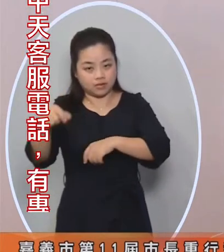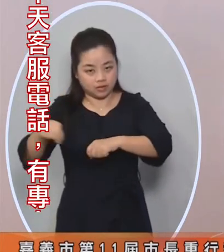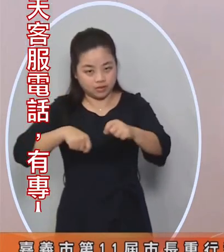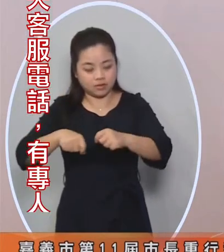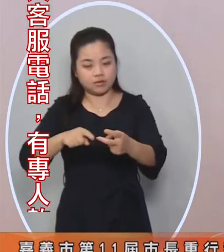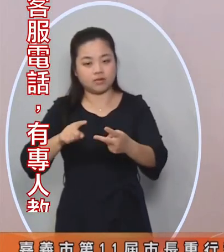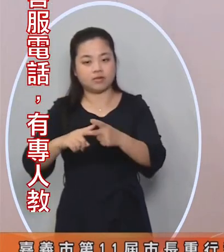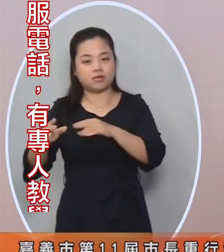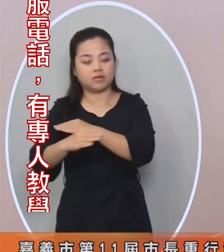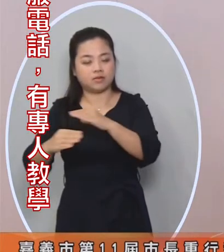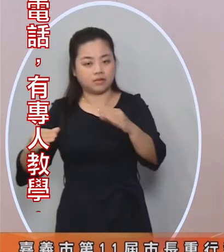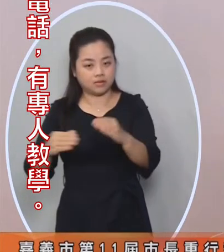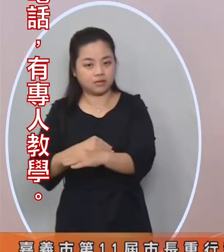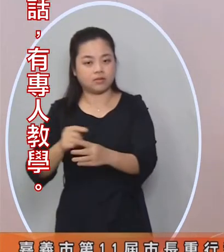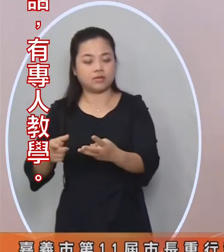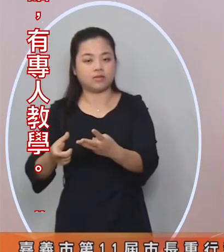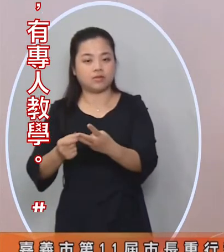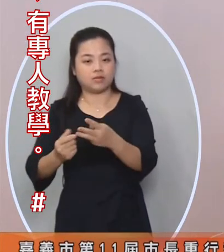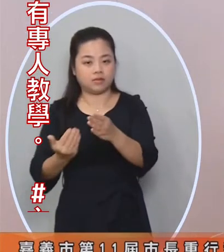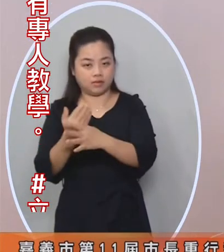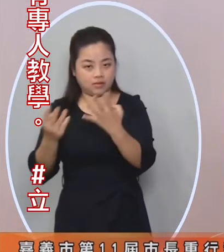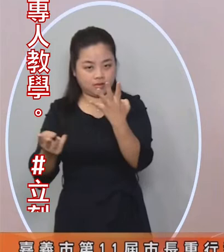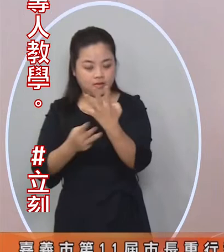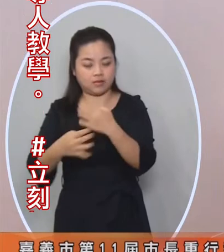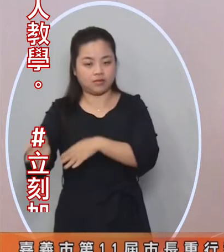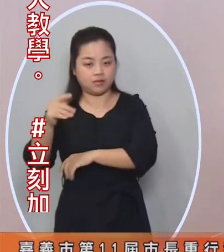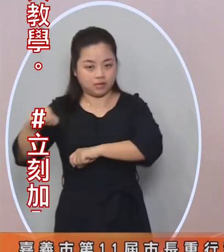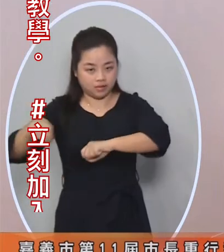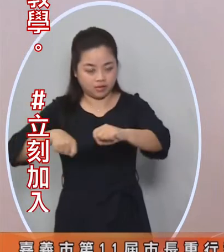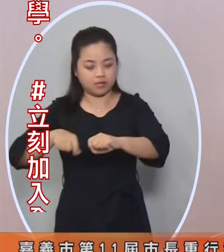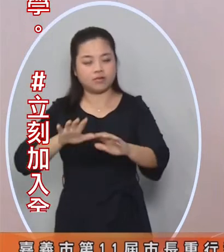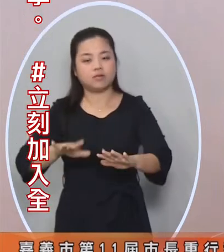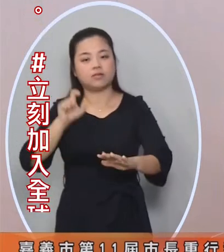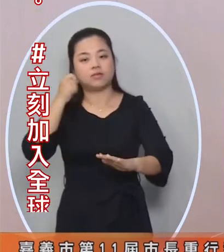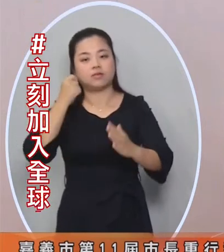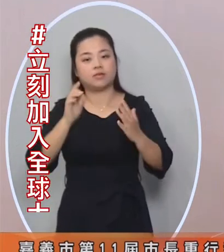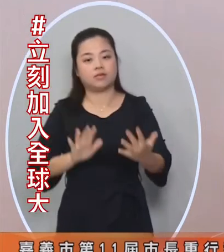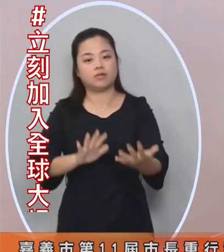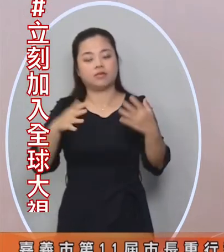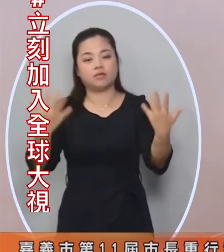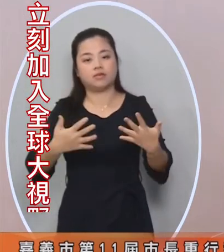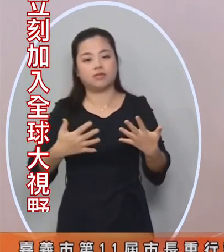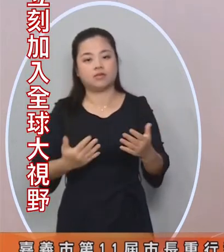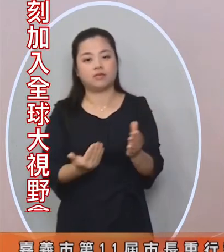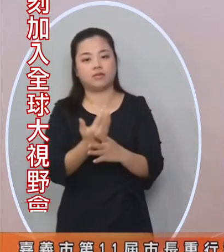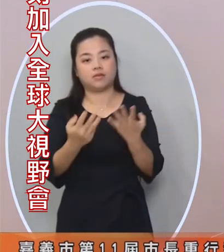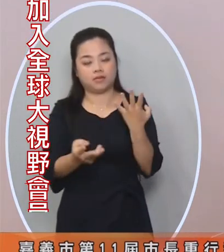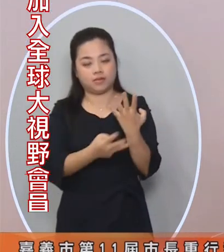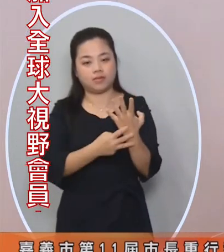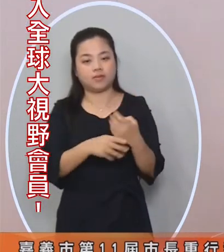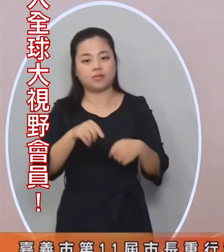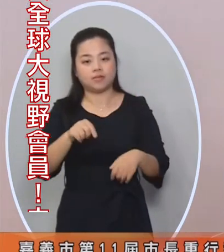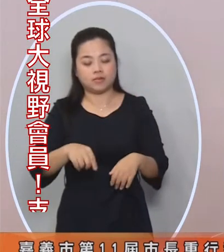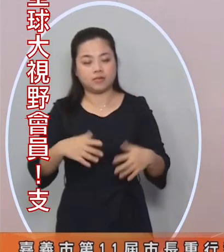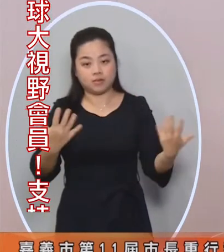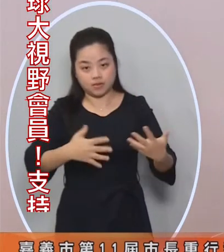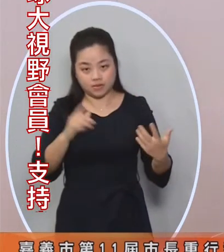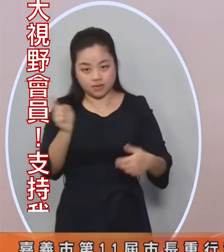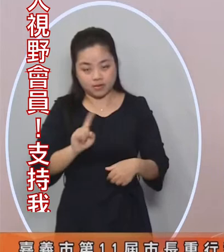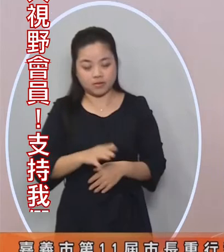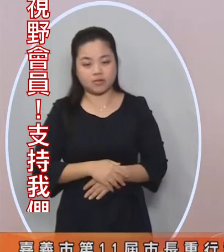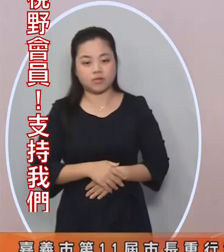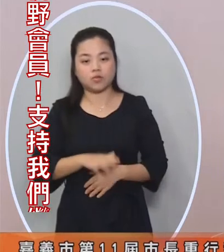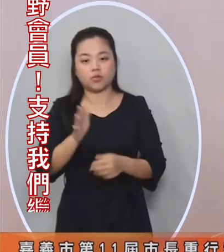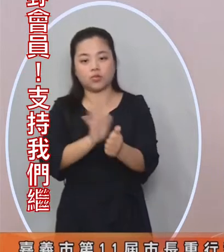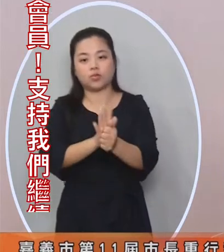政策，还有我们的产业政策，这个也是嘉义市现在面对的问题。我们的产业政策现在面对最大的问题是我们